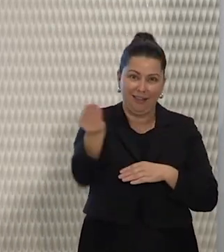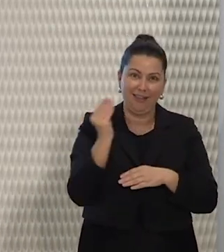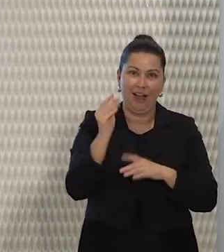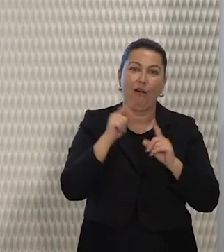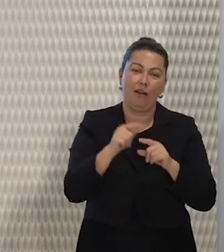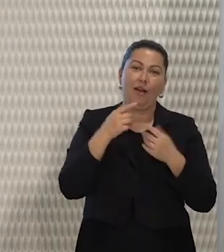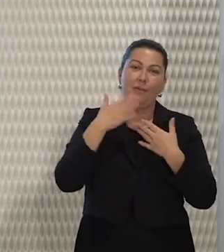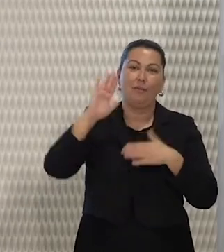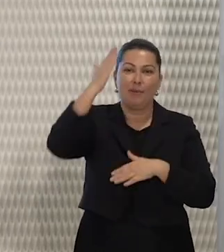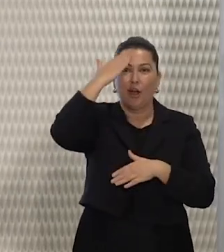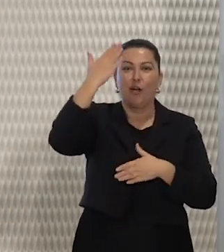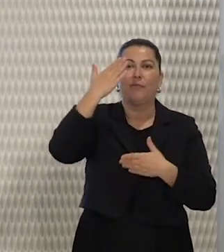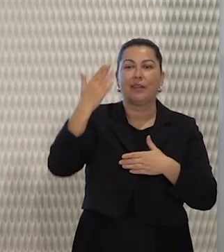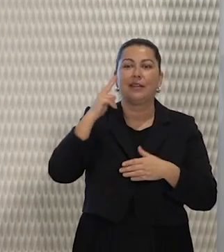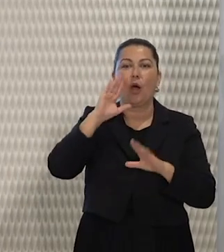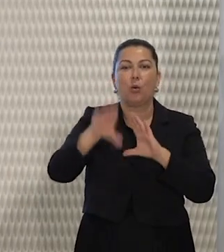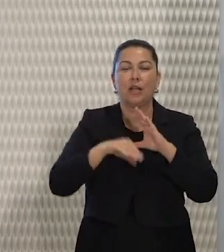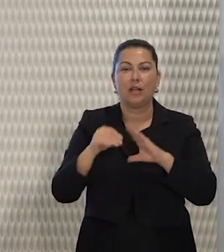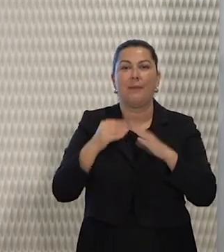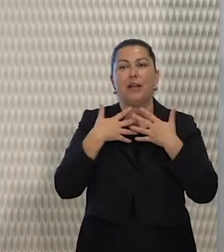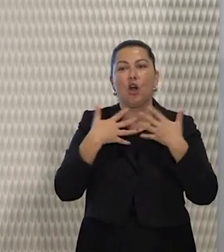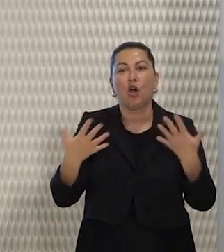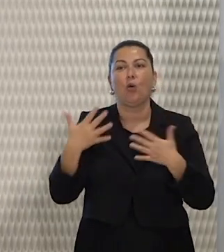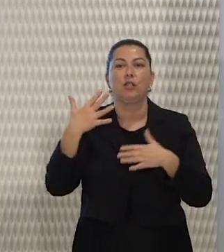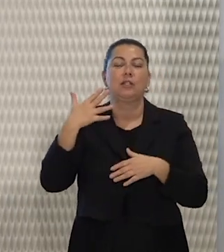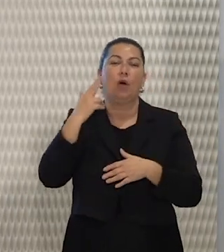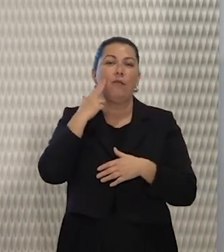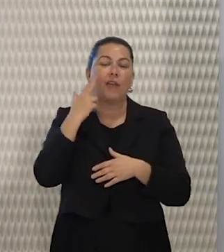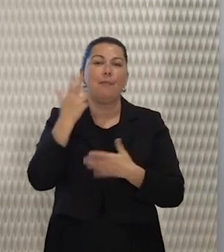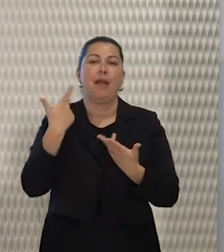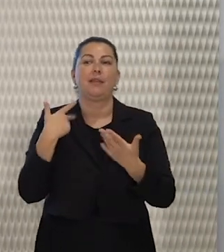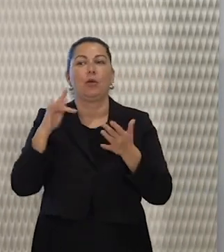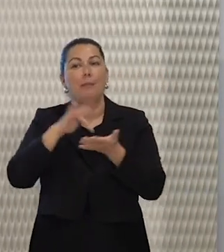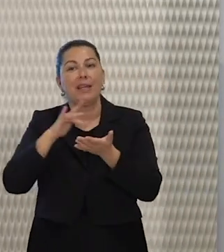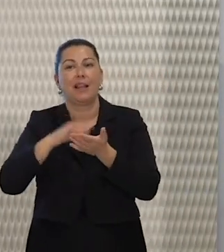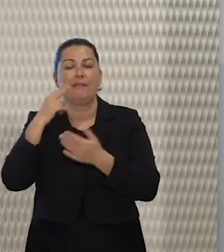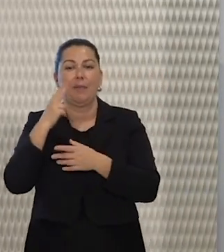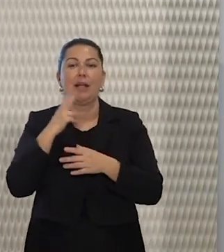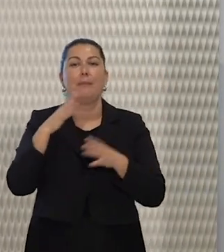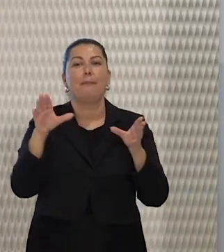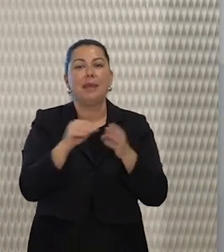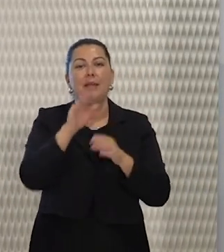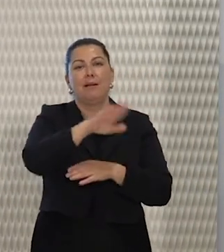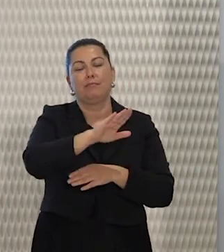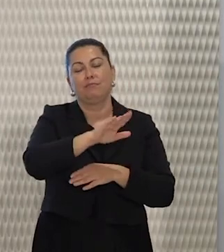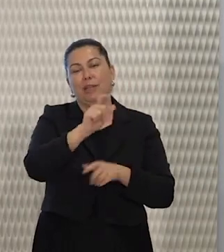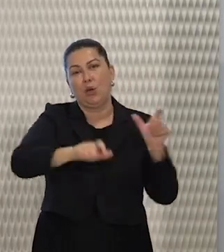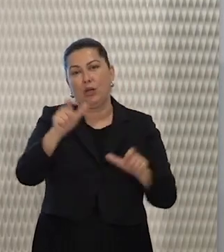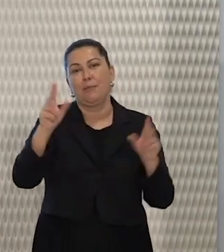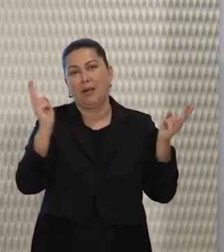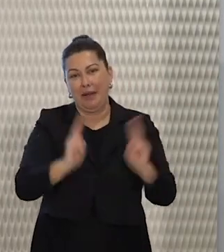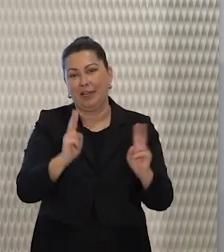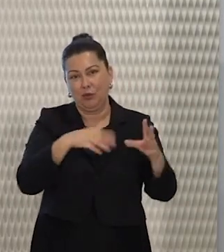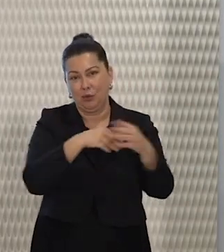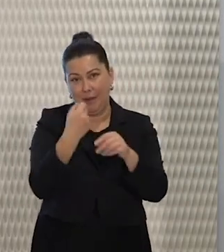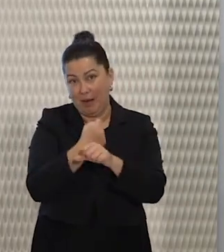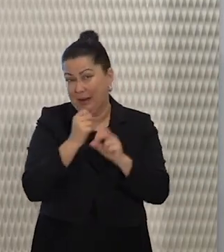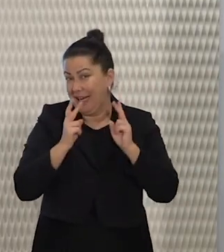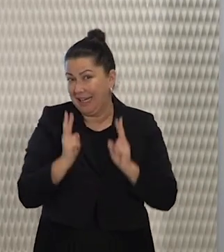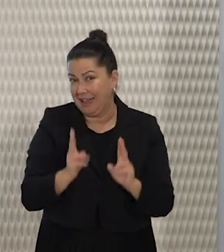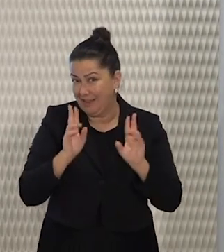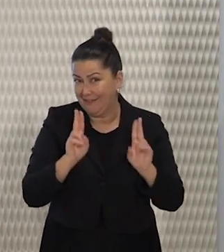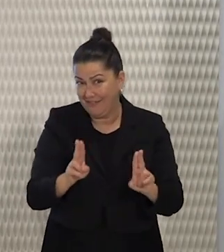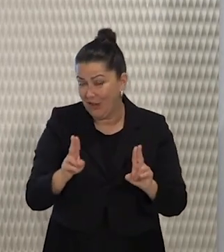Renommierte Unternehmen, große mittelständische Unternehmen, die mit Menschen mit Behinderung arbeiten. Und ich kann Ihnen wirklich nur